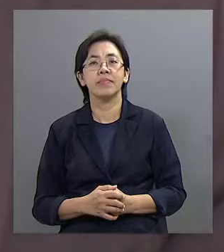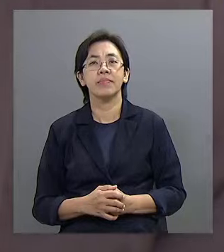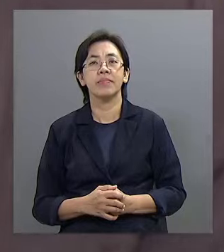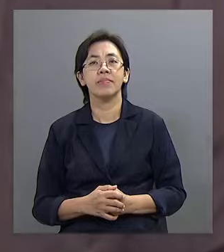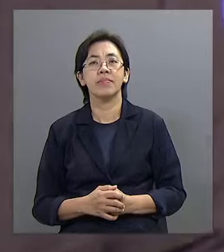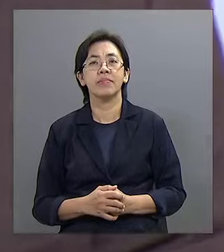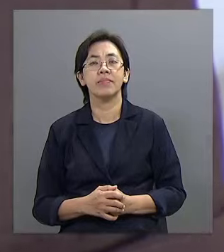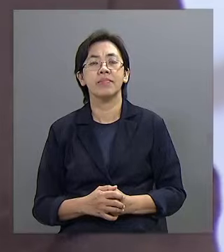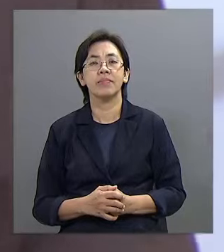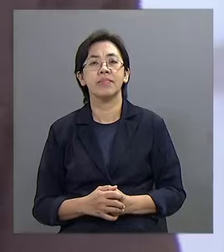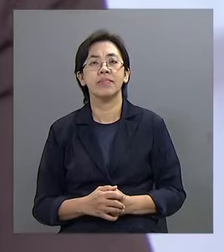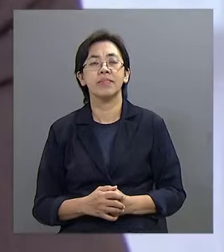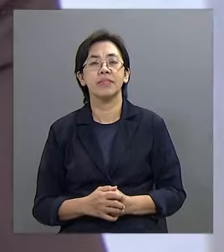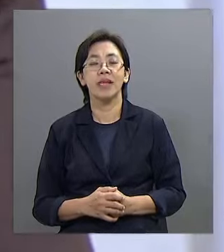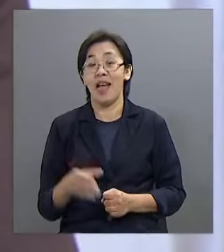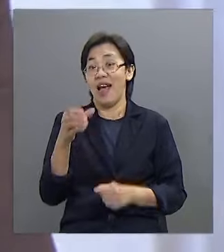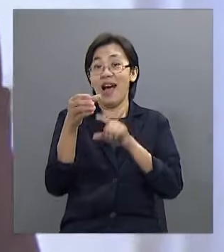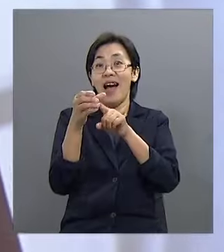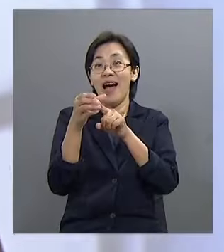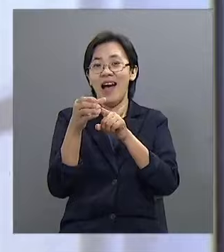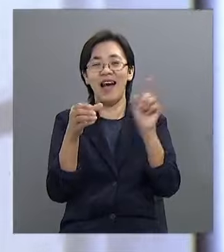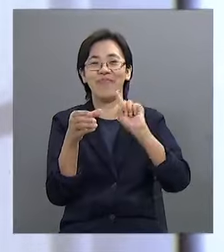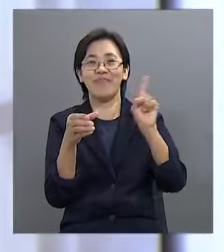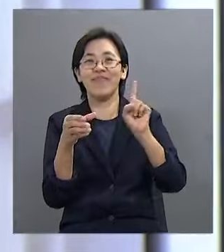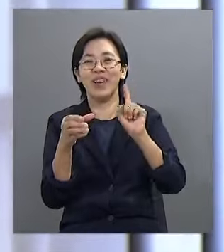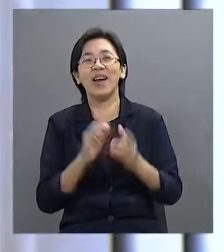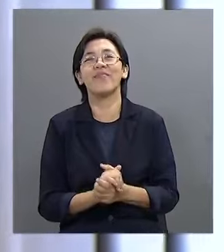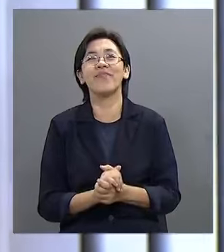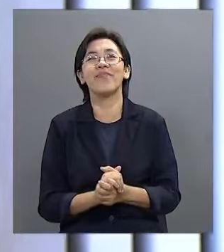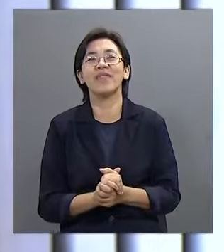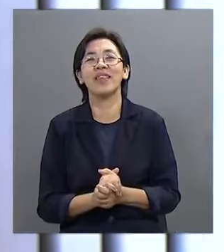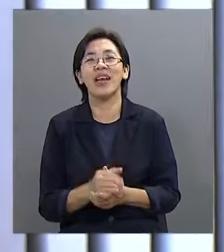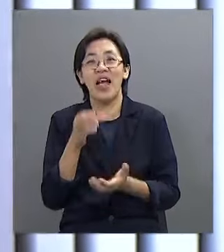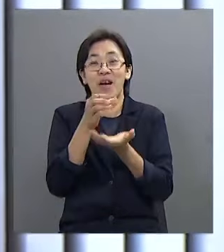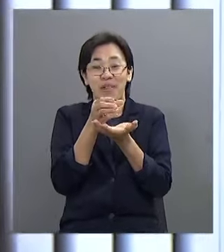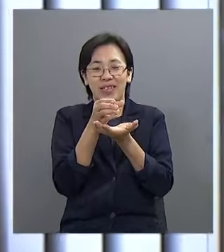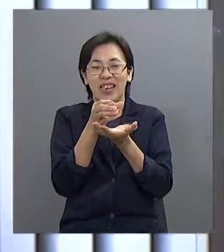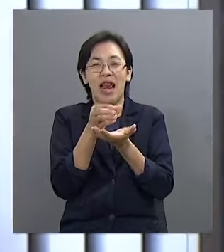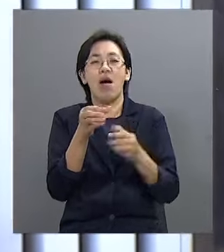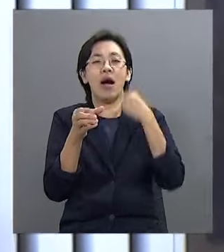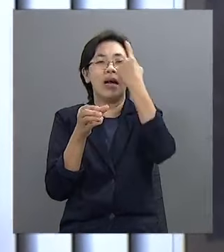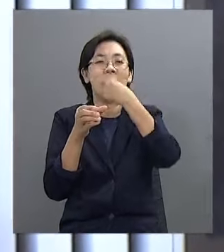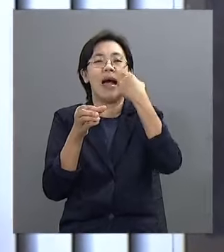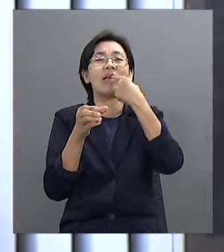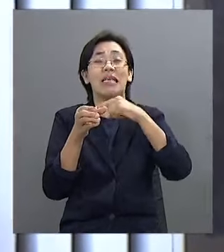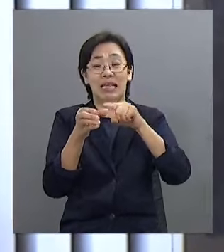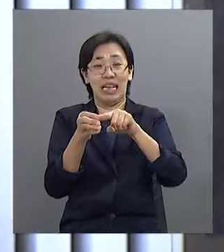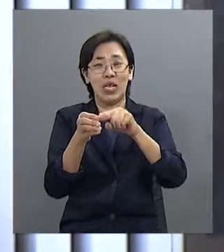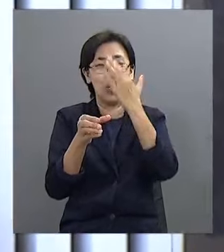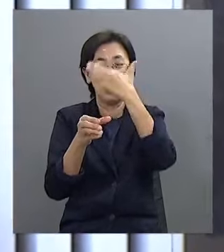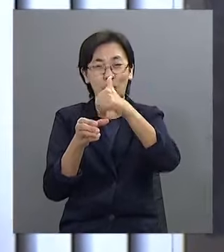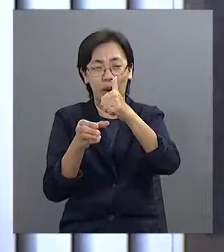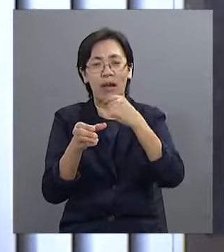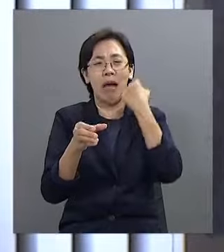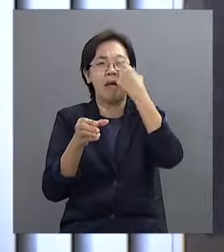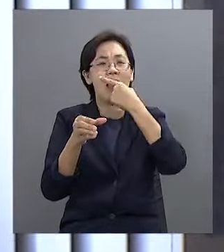นี่เป็นไงฮะคุณผู้ชมครับอาจจะไม่เหมาะกับหน้าโหดๆของผมนะครับความหอมหวานและสวยหวานของดอกกุหลาบสตาฟนี้นะครับ